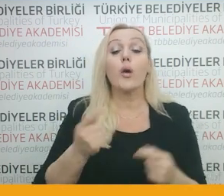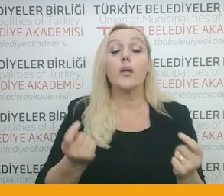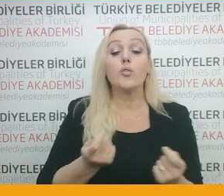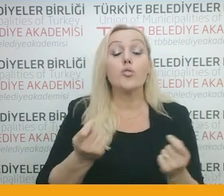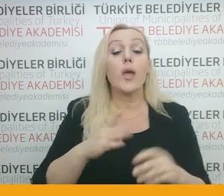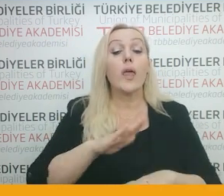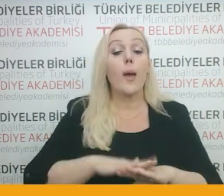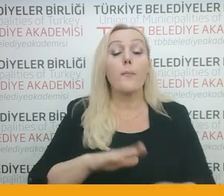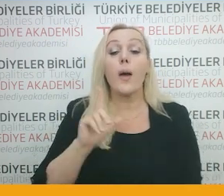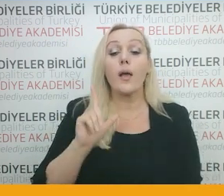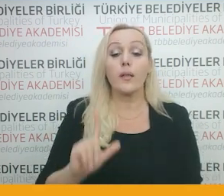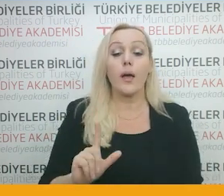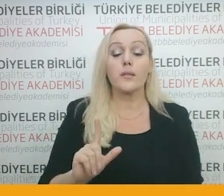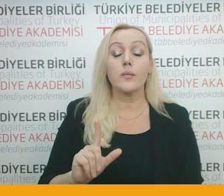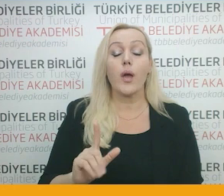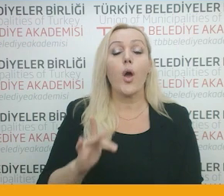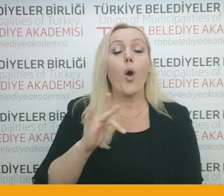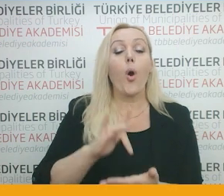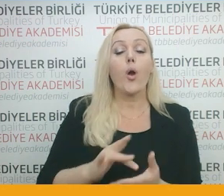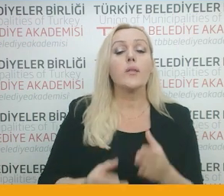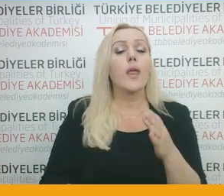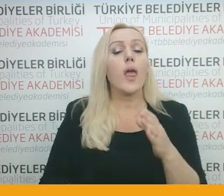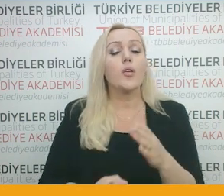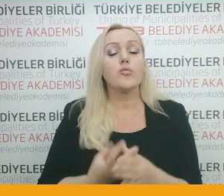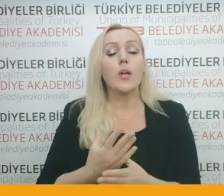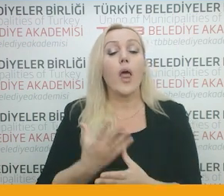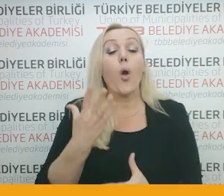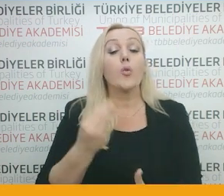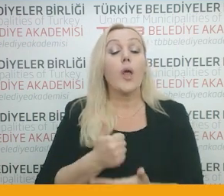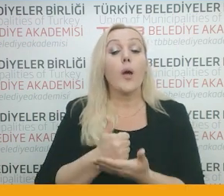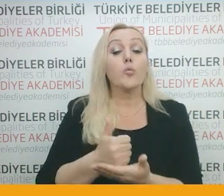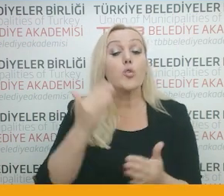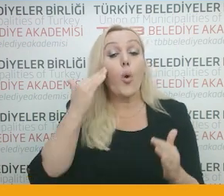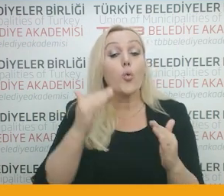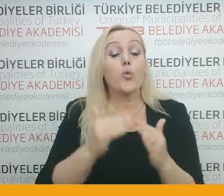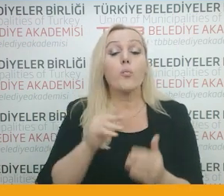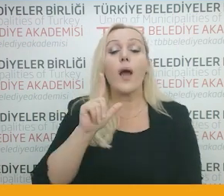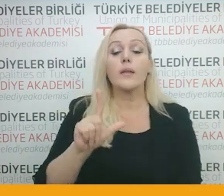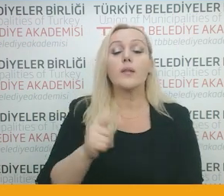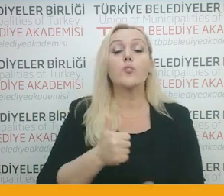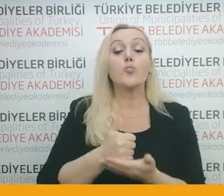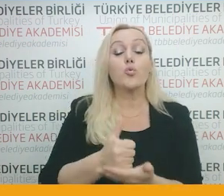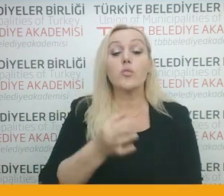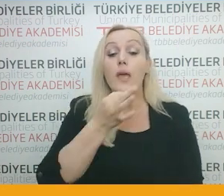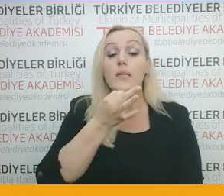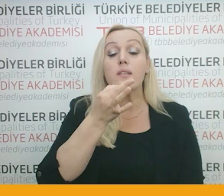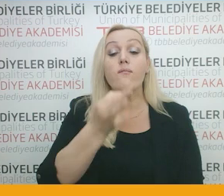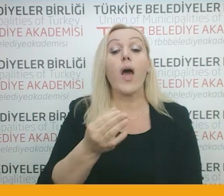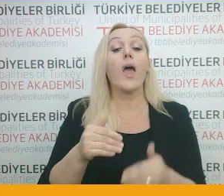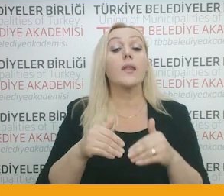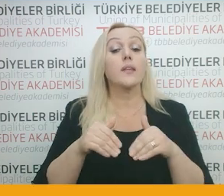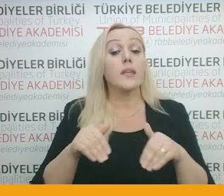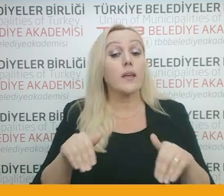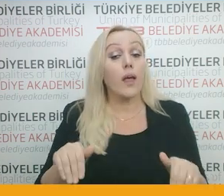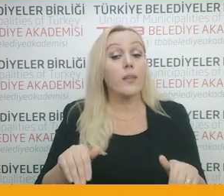lazım ve ortaya çıkan, oluşturulan bütçeye uymamız gerekiyor. Bütçenin izin verdiği kadar, bütçenin izin